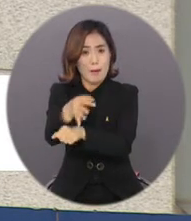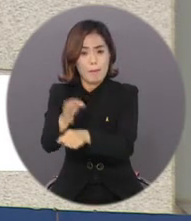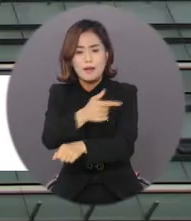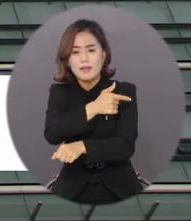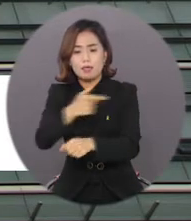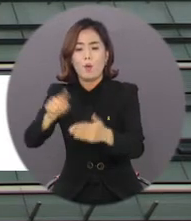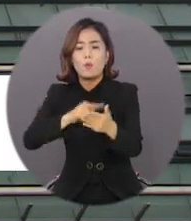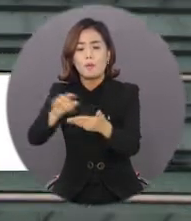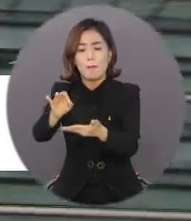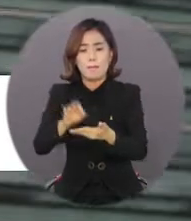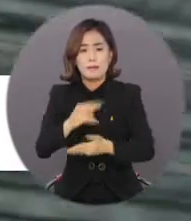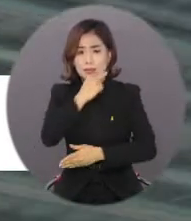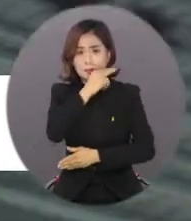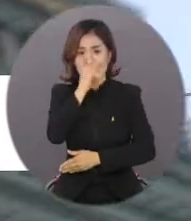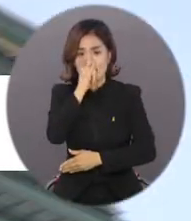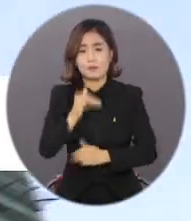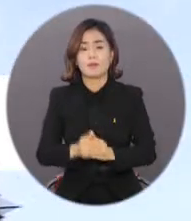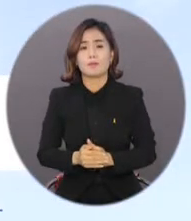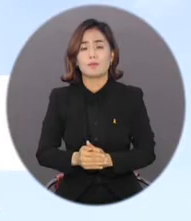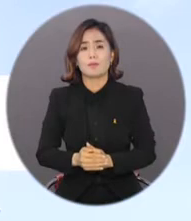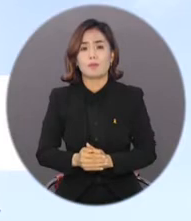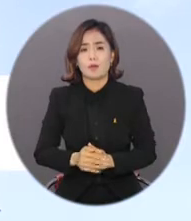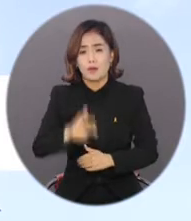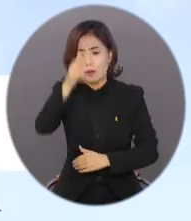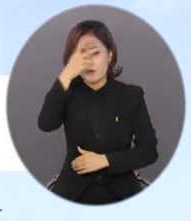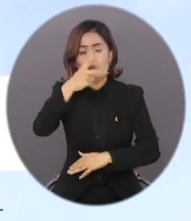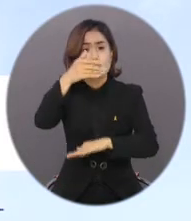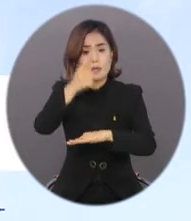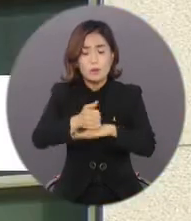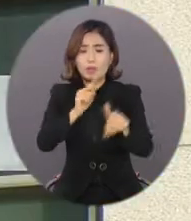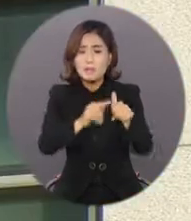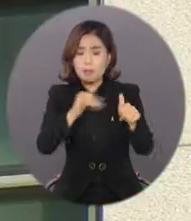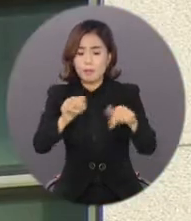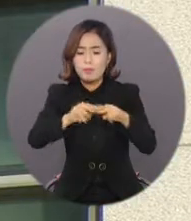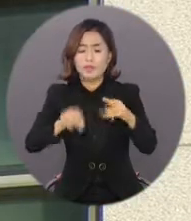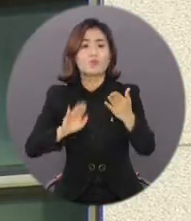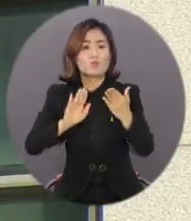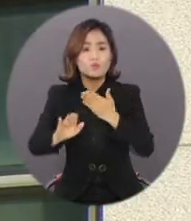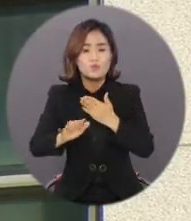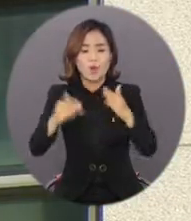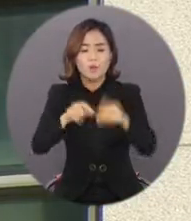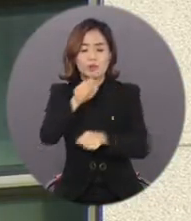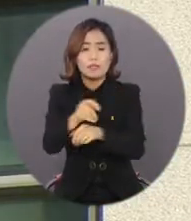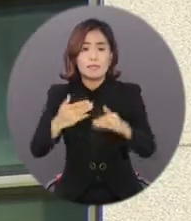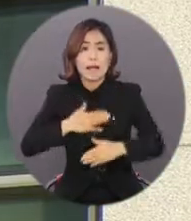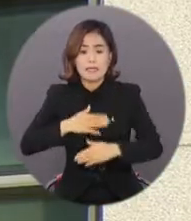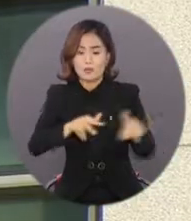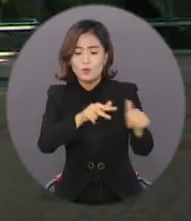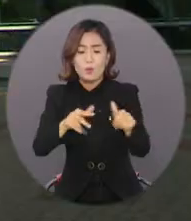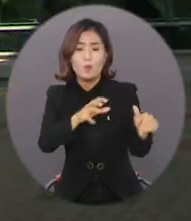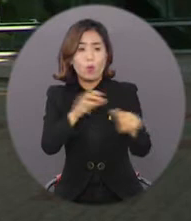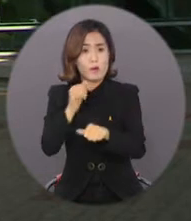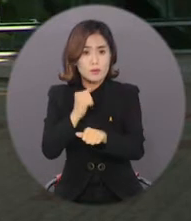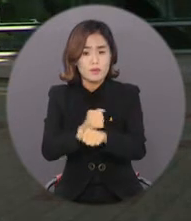막대한 보상금을 받은 혐의를 받고 있습니다. 경찰 조사 결과 A씨는 퇴직 이후에도 공직 재직 시 알게 된 정보를